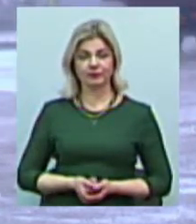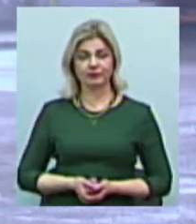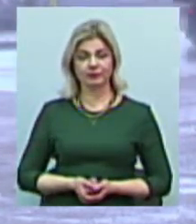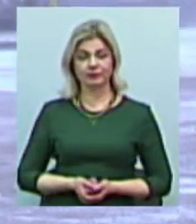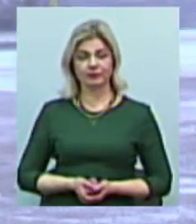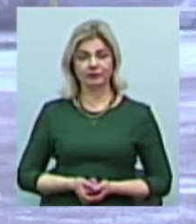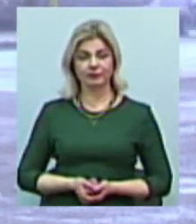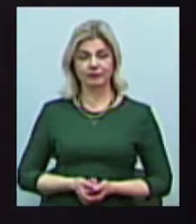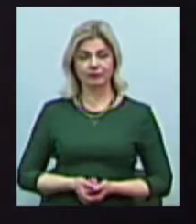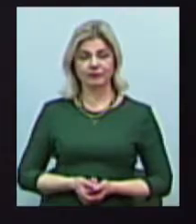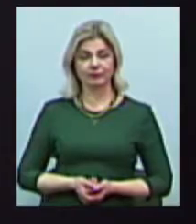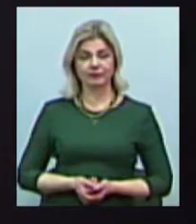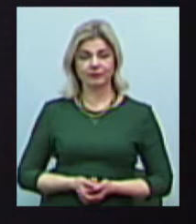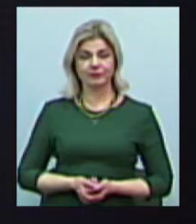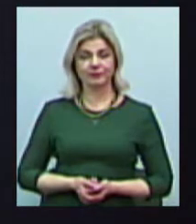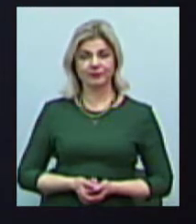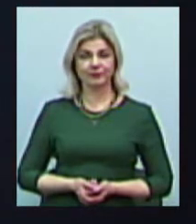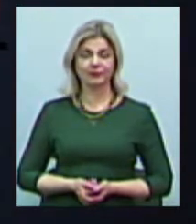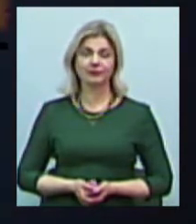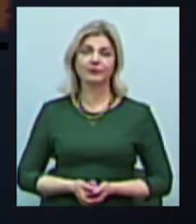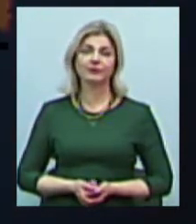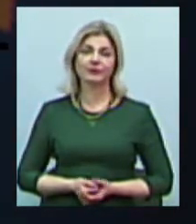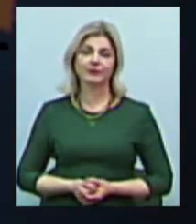є в Миколаївській області.